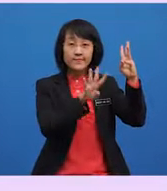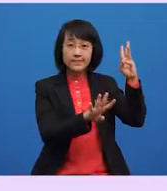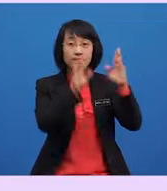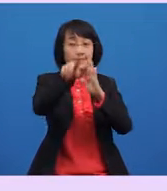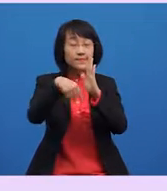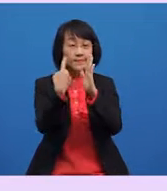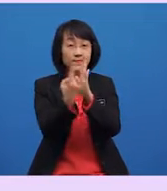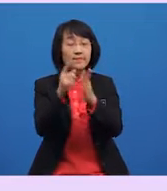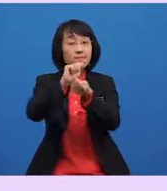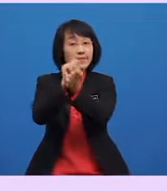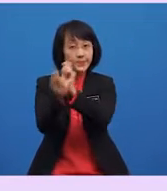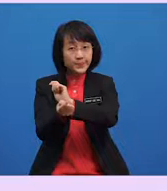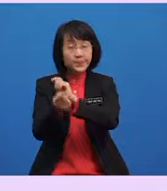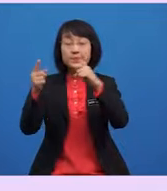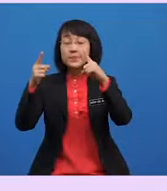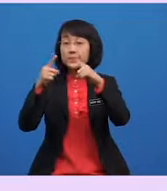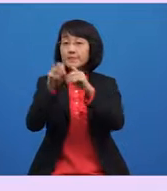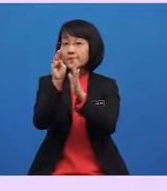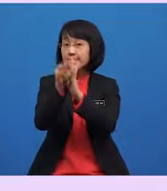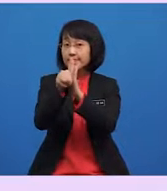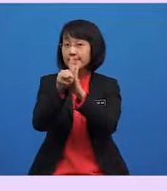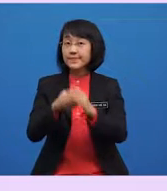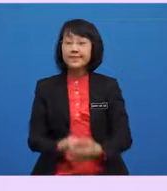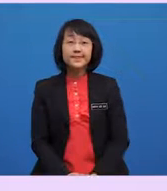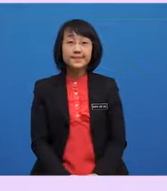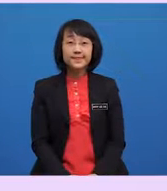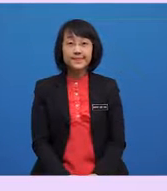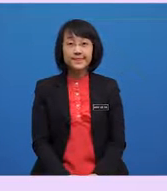6/1/4 jam ditukarkan kepada minit,